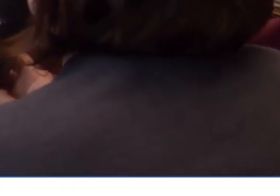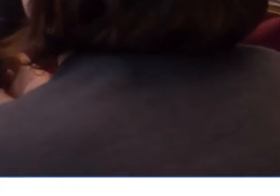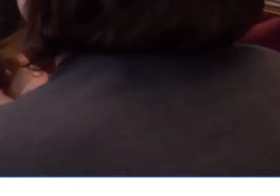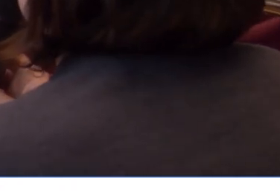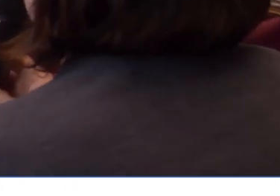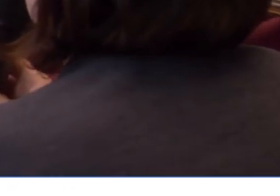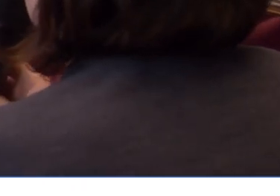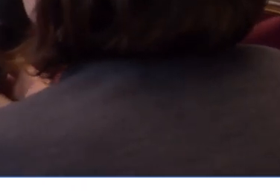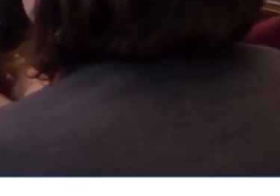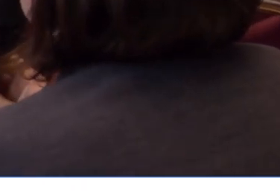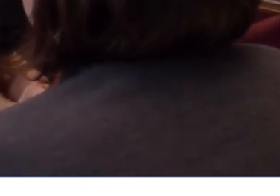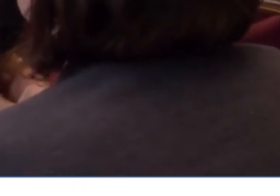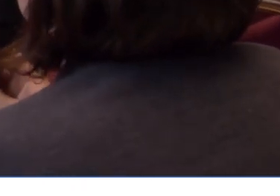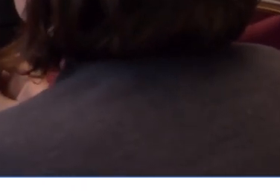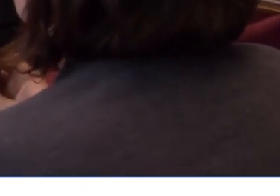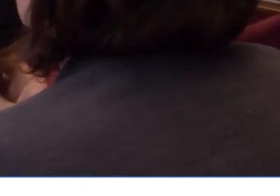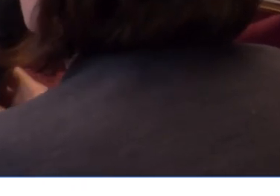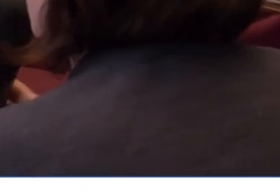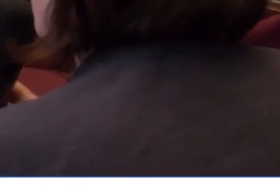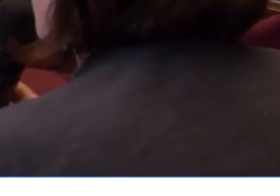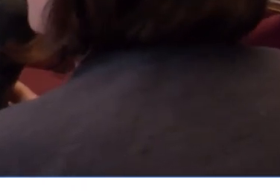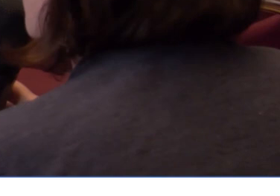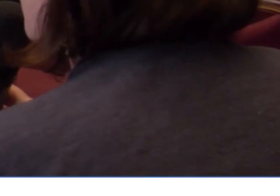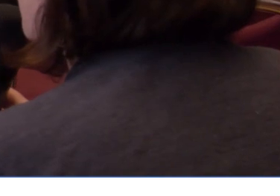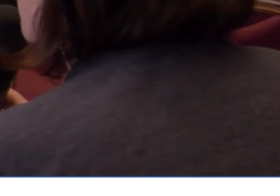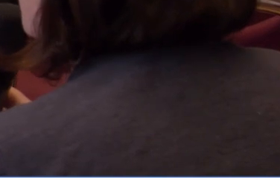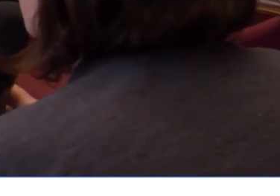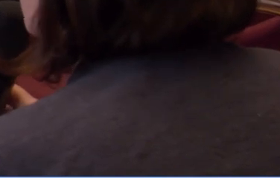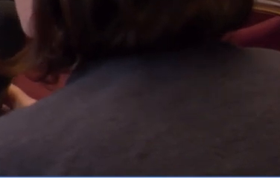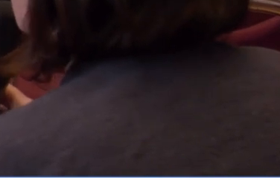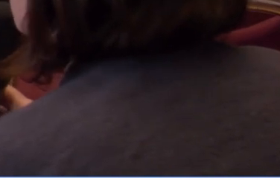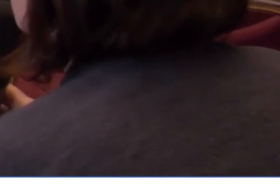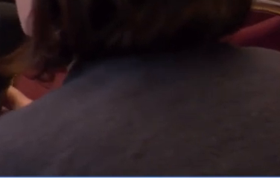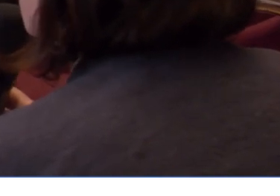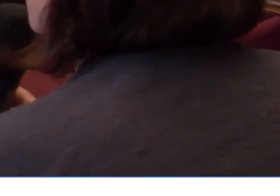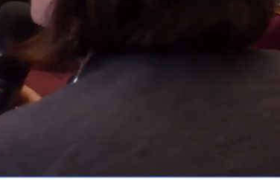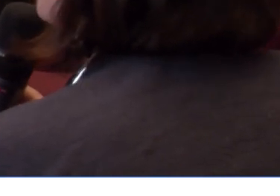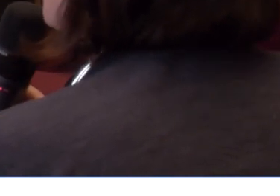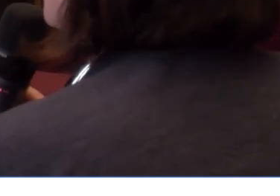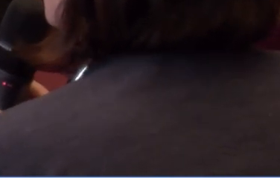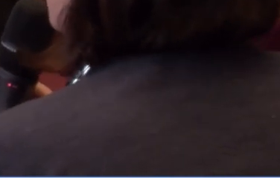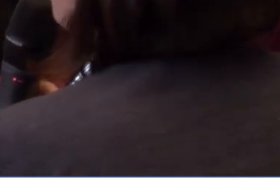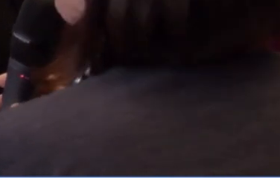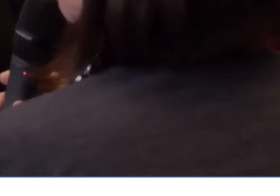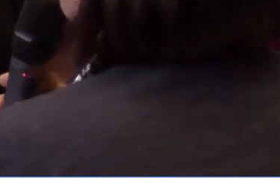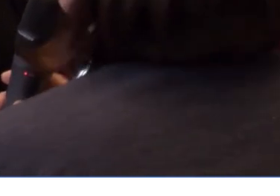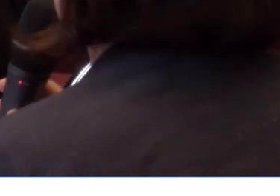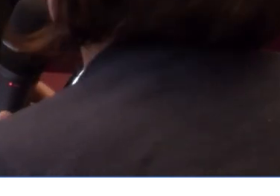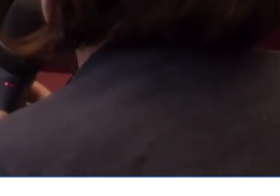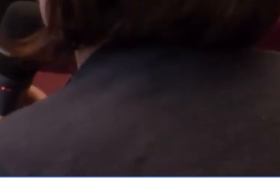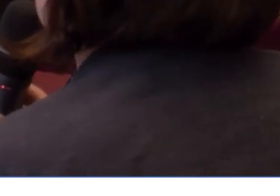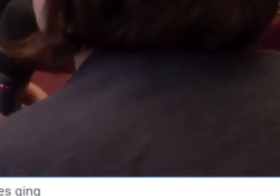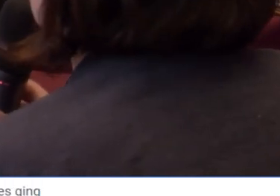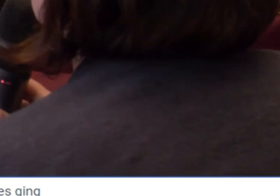es war meine Eltern Assistenz beantragt da ging es ganz klar um eine körperliche Beeinträchtigung aber die Mutter hatte eben auch eine psychische